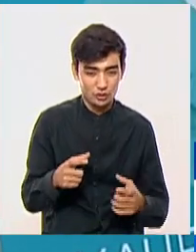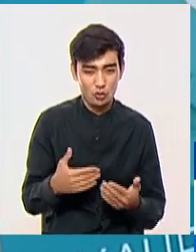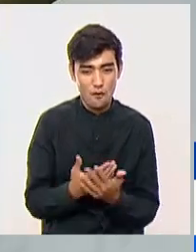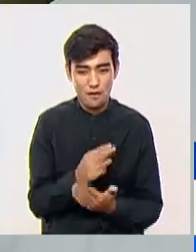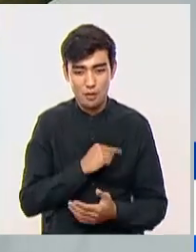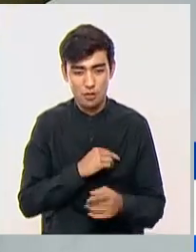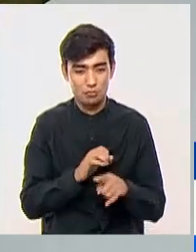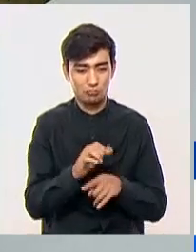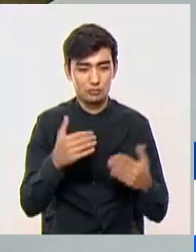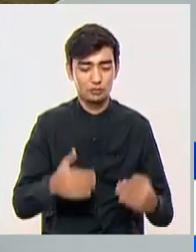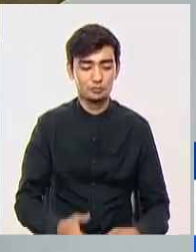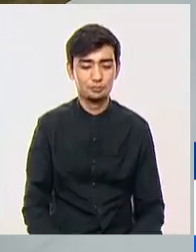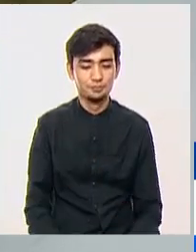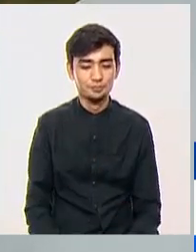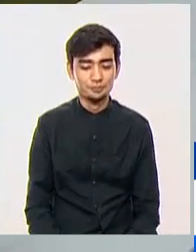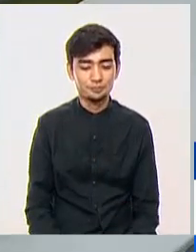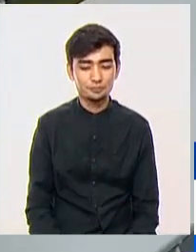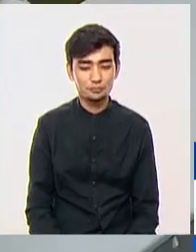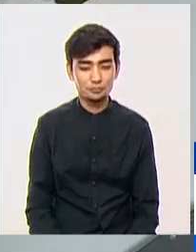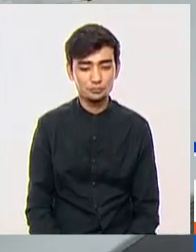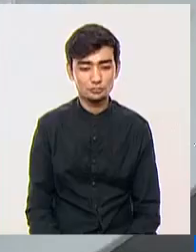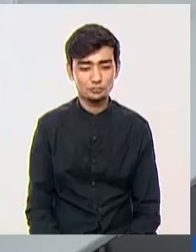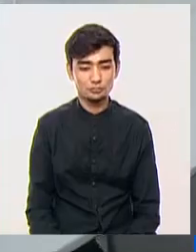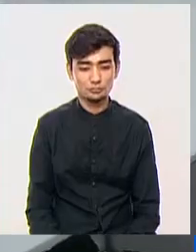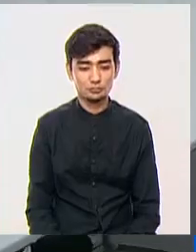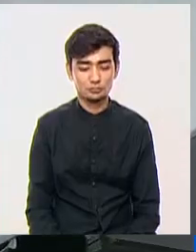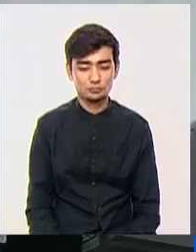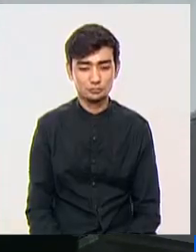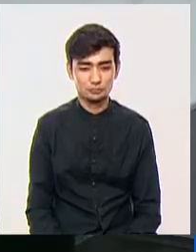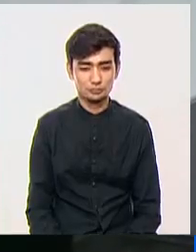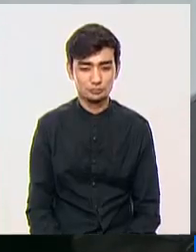жұмысқа жолдама алған. Нұрболат Жаңабекұлы, Геннадий Лукин, Информбюро, Алматы.